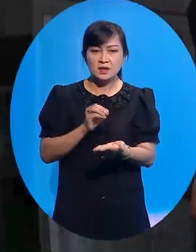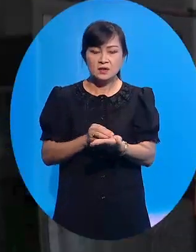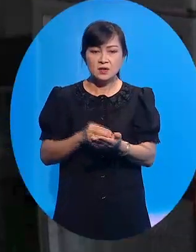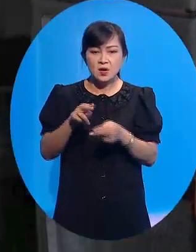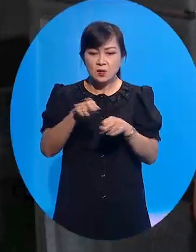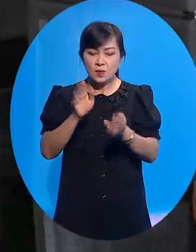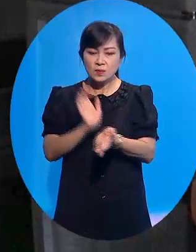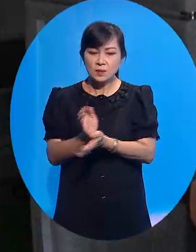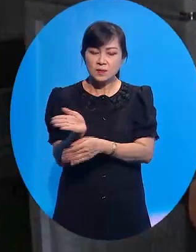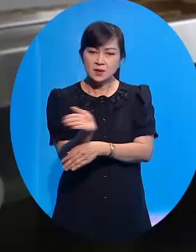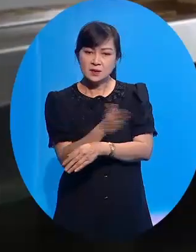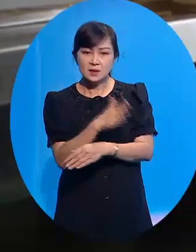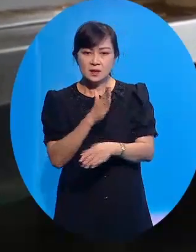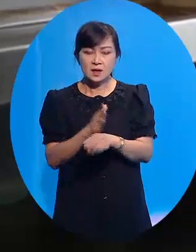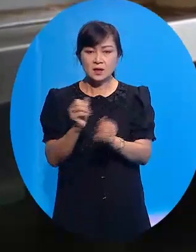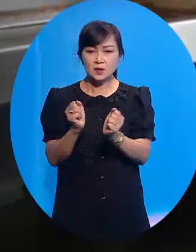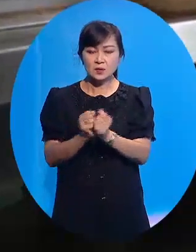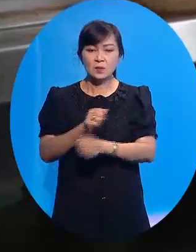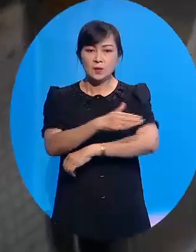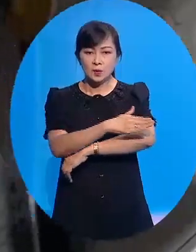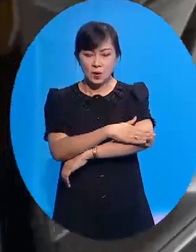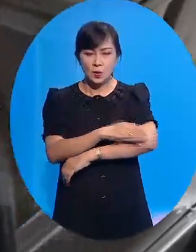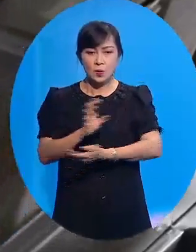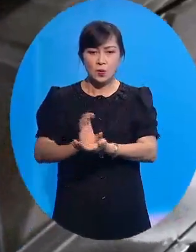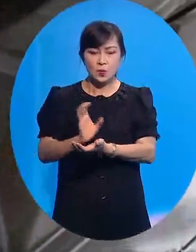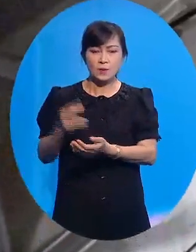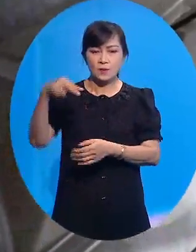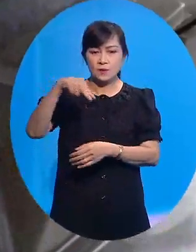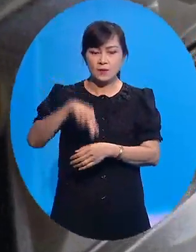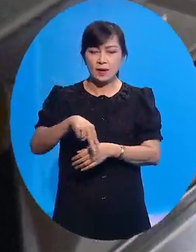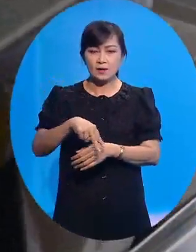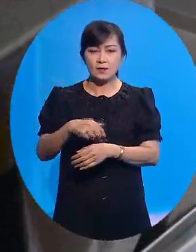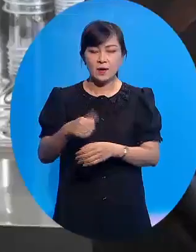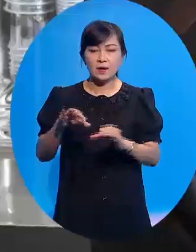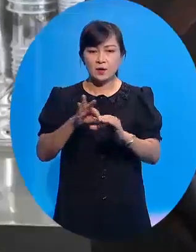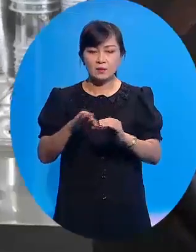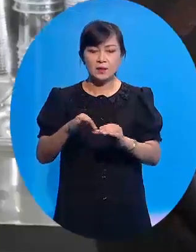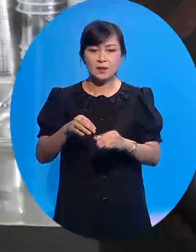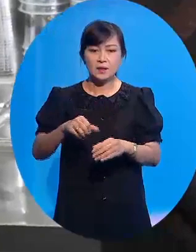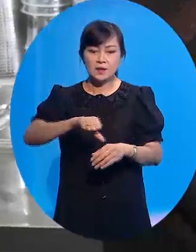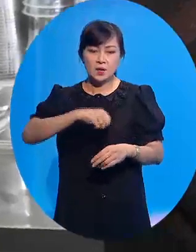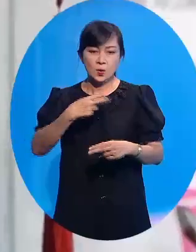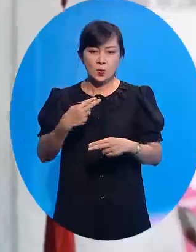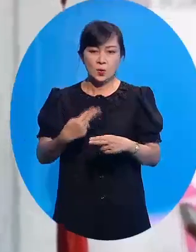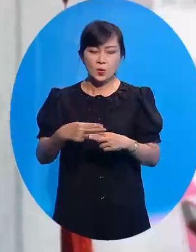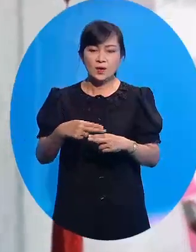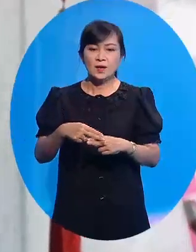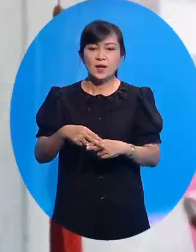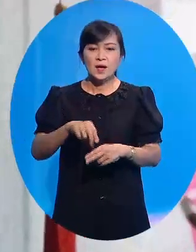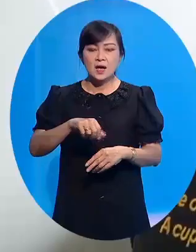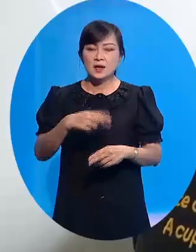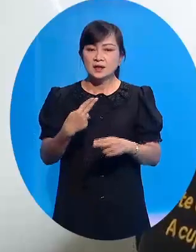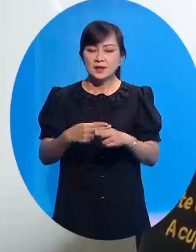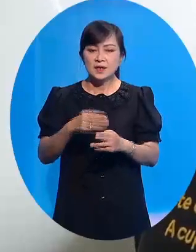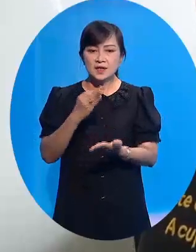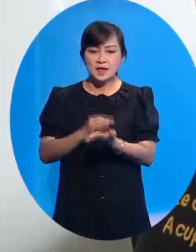hồi phục như trước dịch, rất cần sự chung tay hỗ trợ từ nguồn cung cấp đầu vào cũng như tổng công ty nhượng quyền. Tại một số cơ sở nhượng quyền thương hiệu